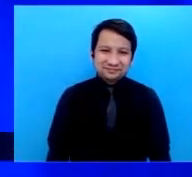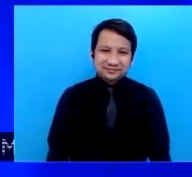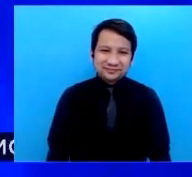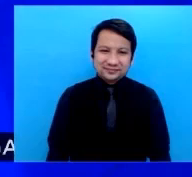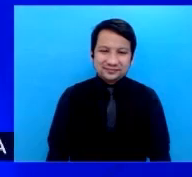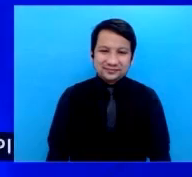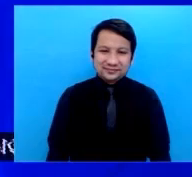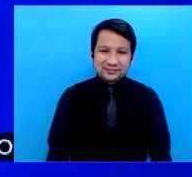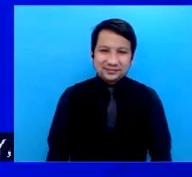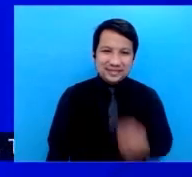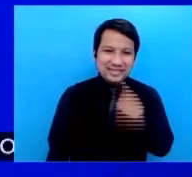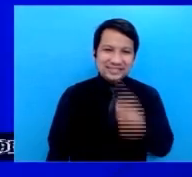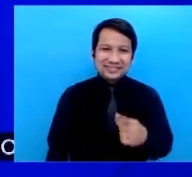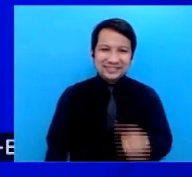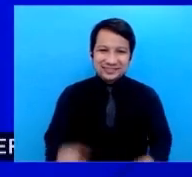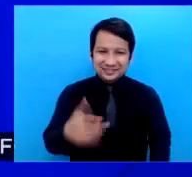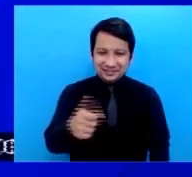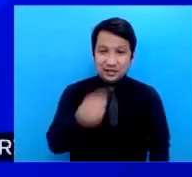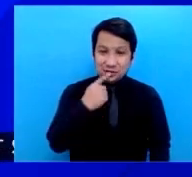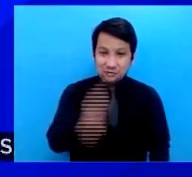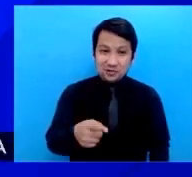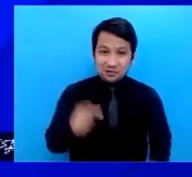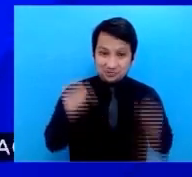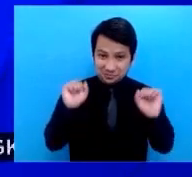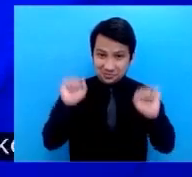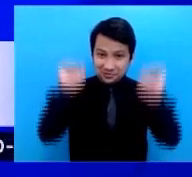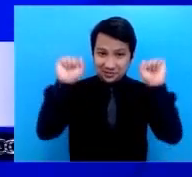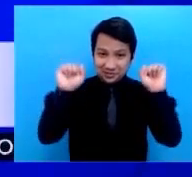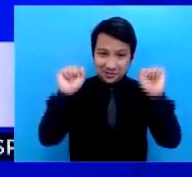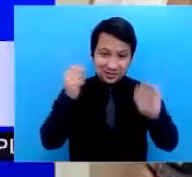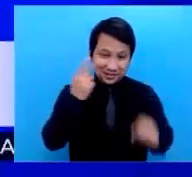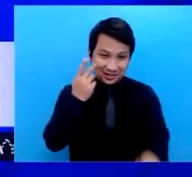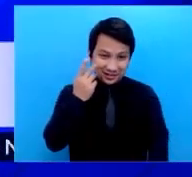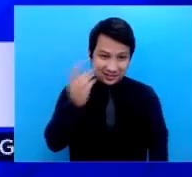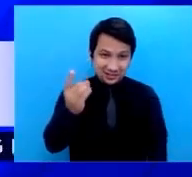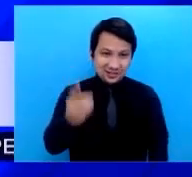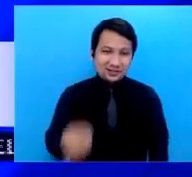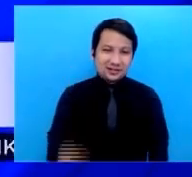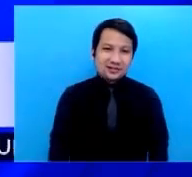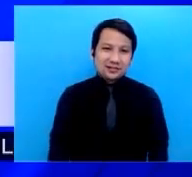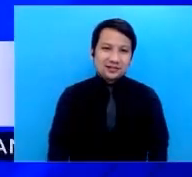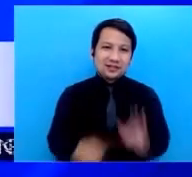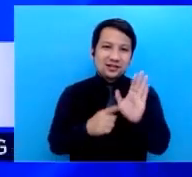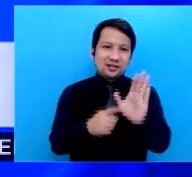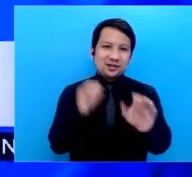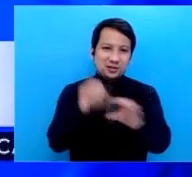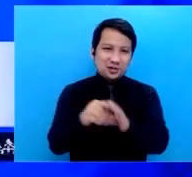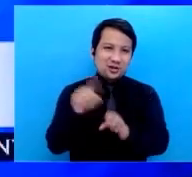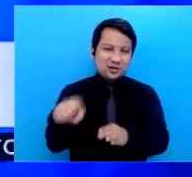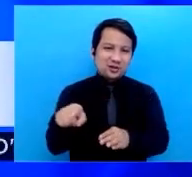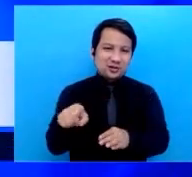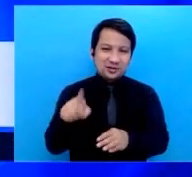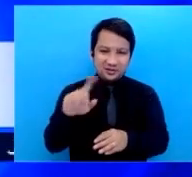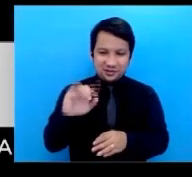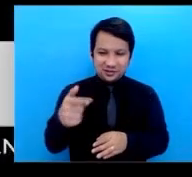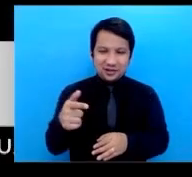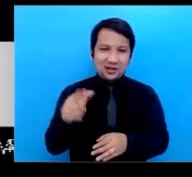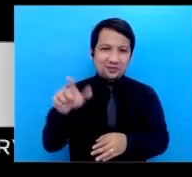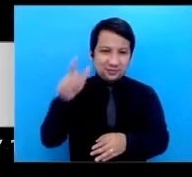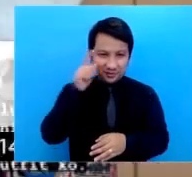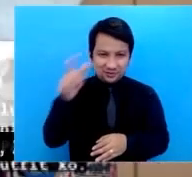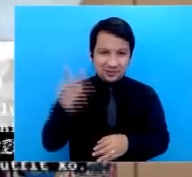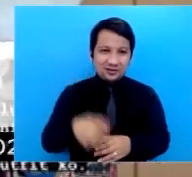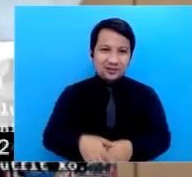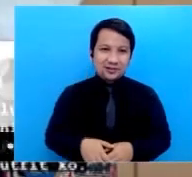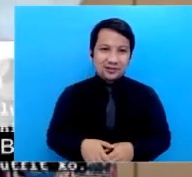Ang ati namang literal na golden girl na si Heidelin Diaz. May entry rin sa kanyang cosplay ala Luisa, ang